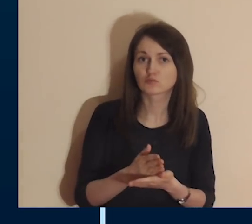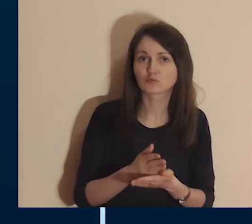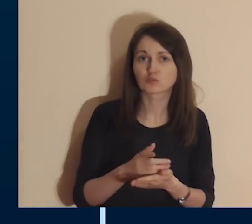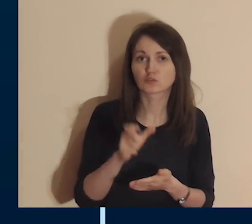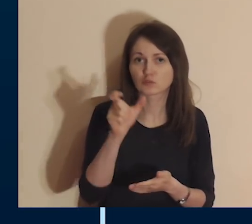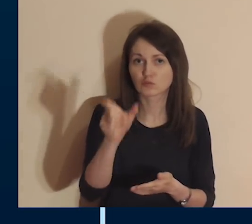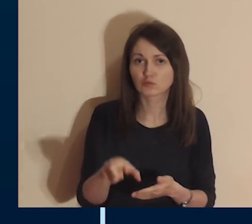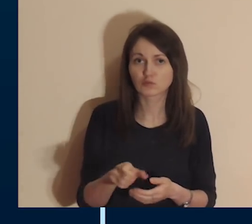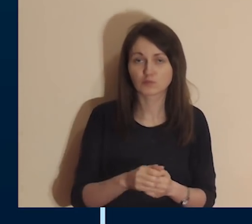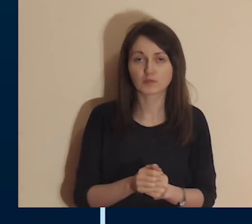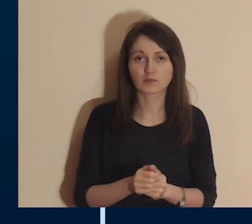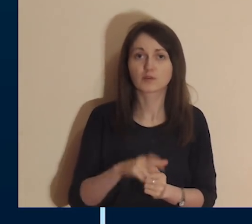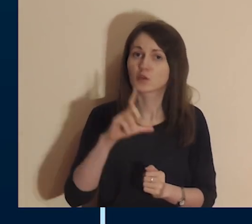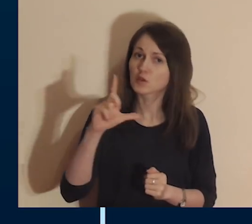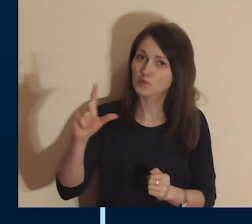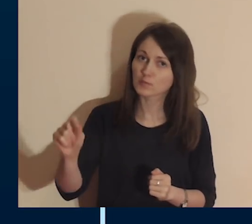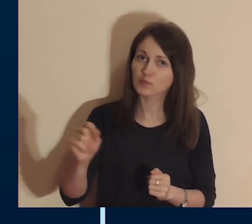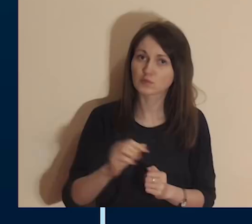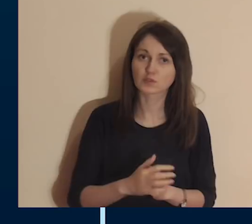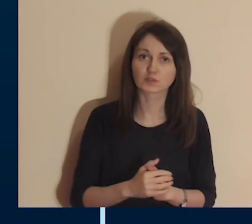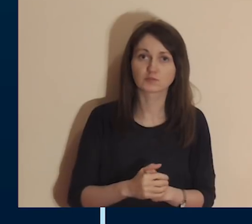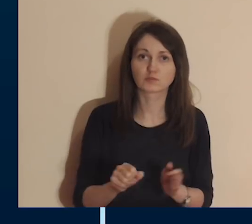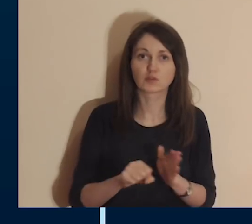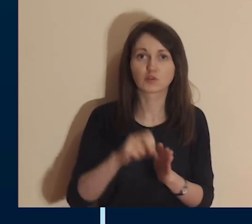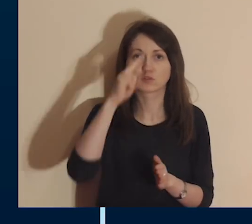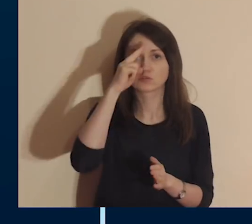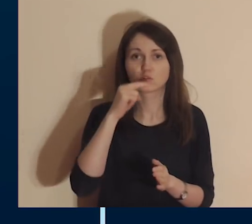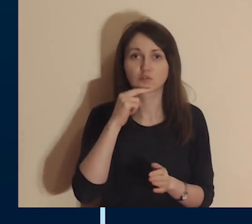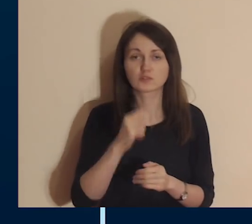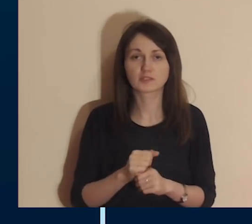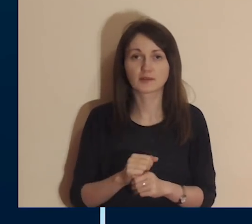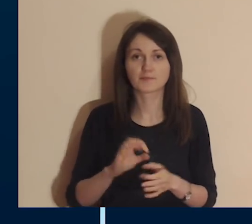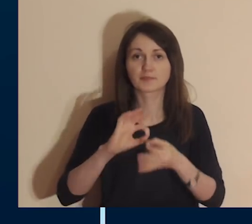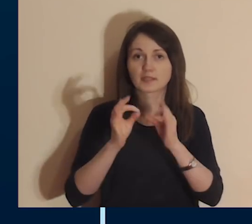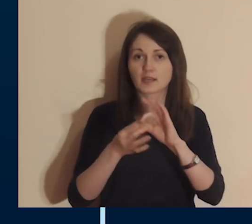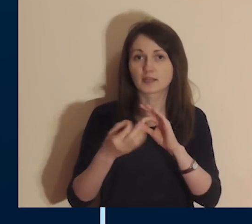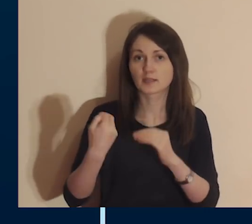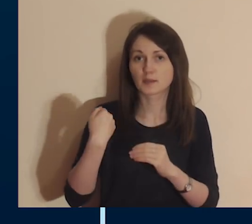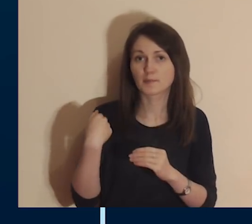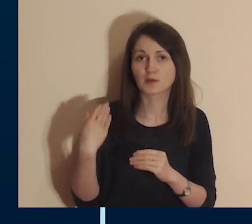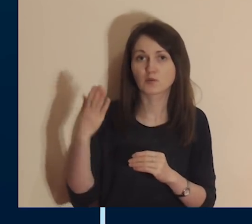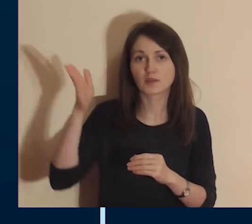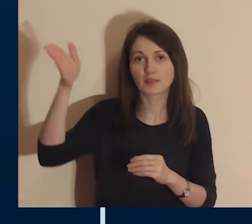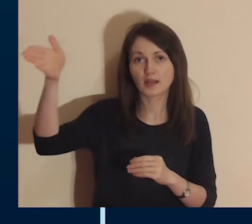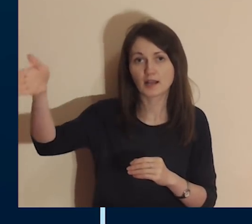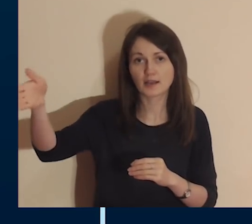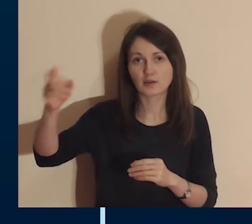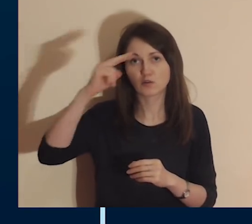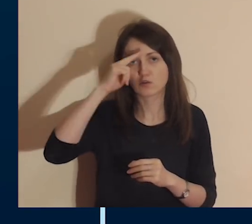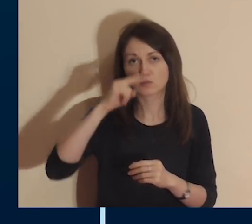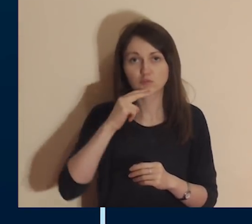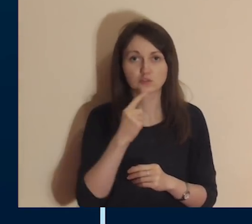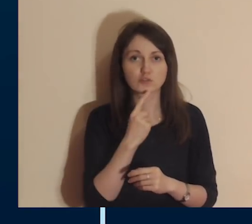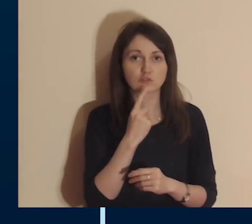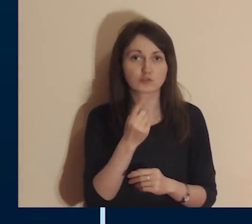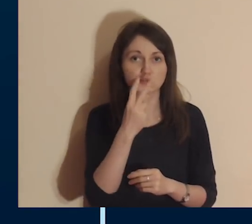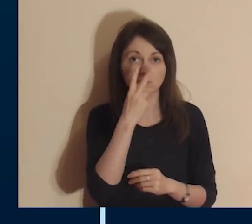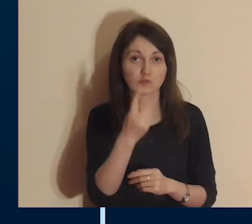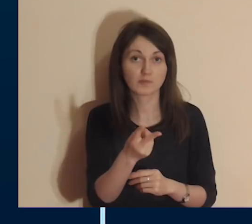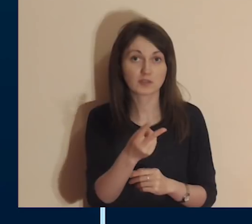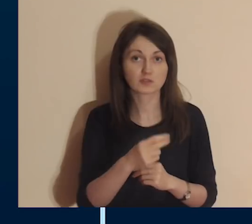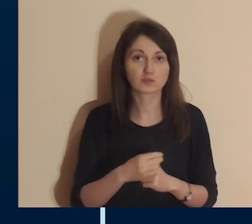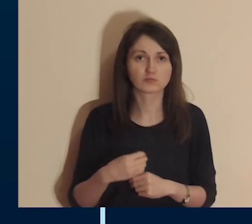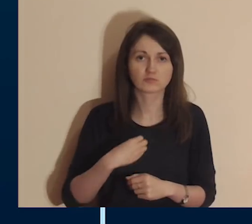Zabrał się więc i poszedł do swojego ojca. A gdy był jeszcze daleko, ujrzał go jego